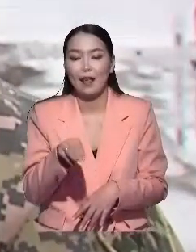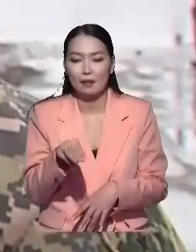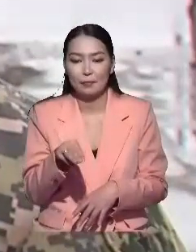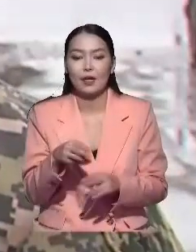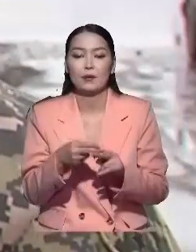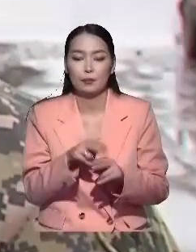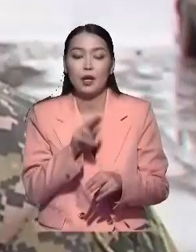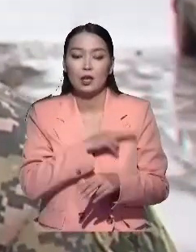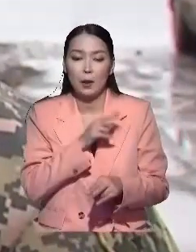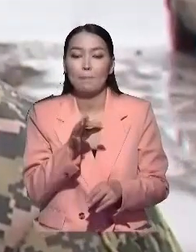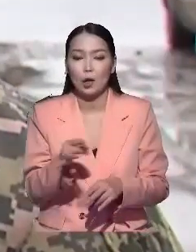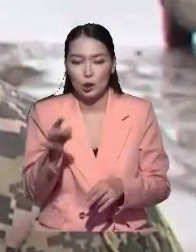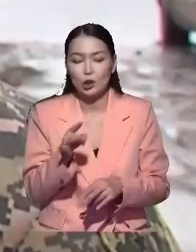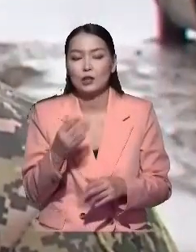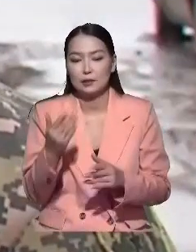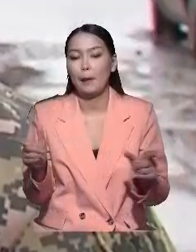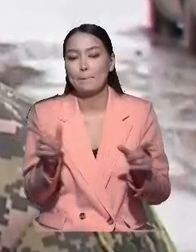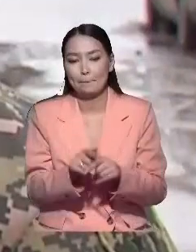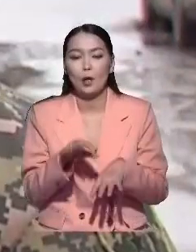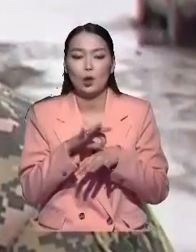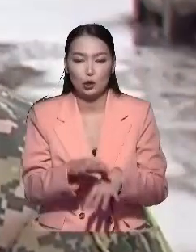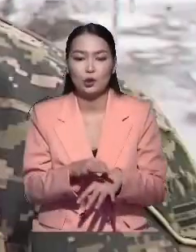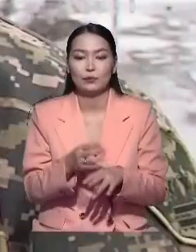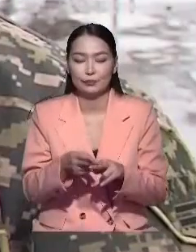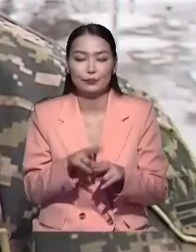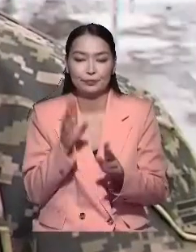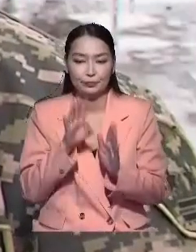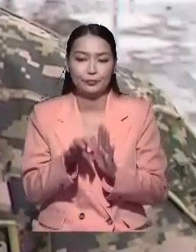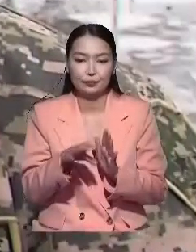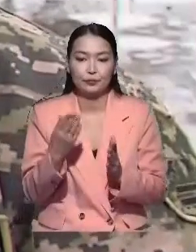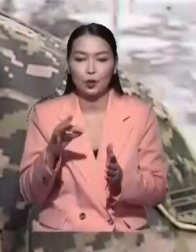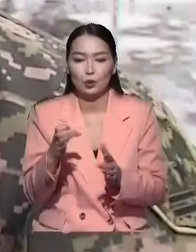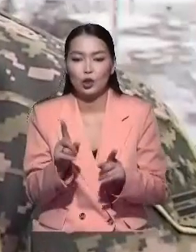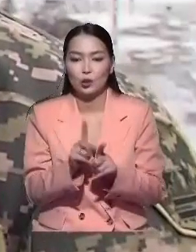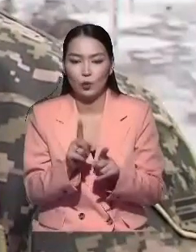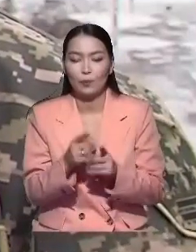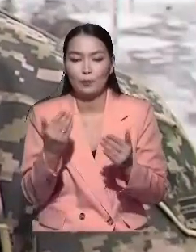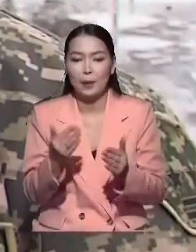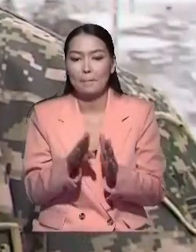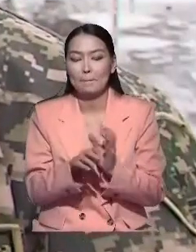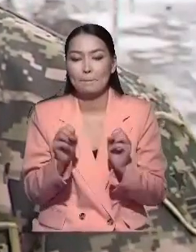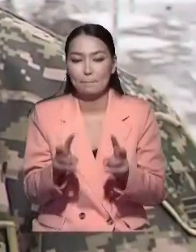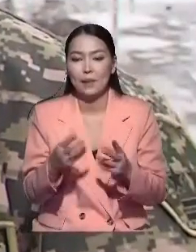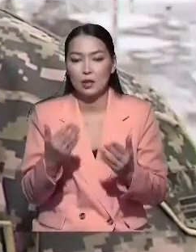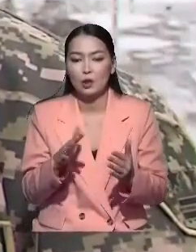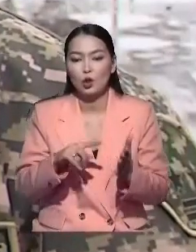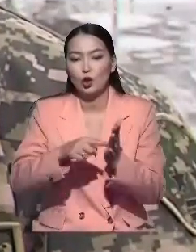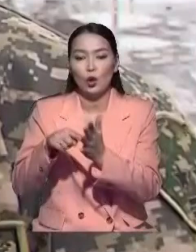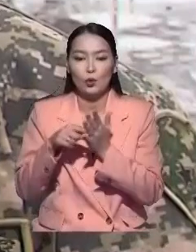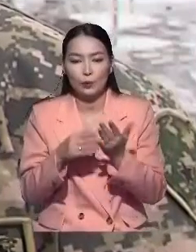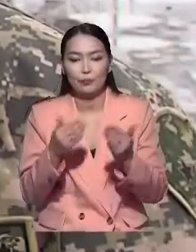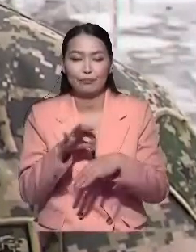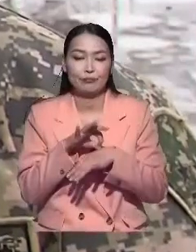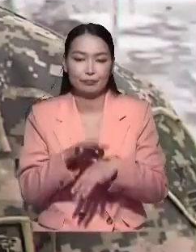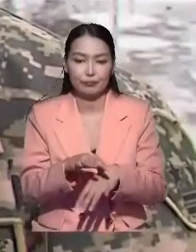работы одновременно проводятся в городе Коше. Они распределены в тех наиболее опасных точках и производится сейчас